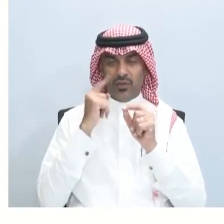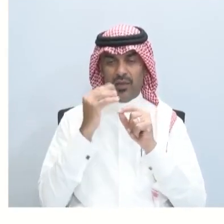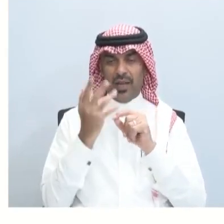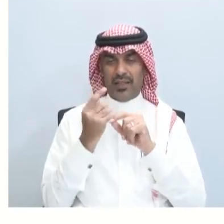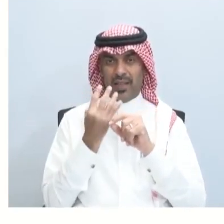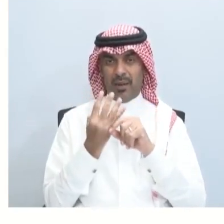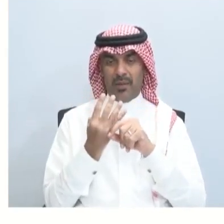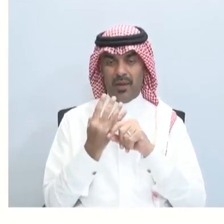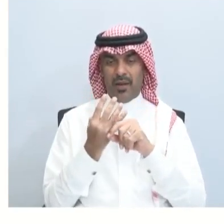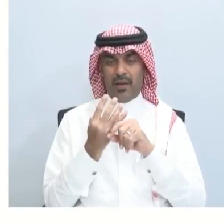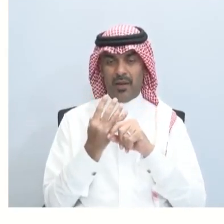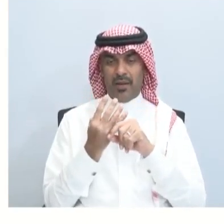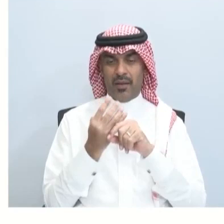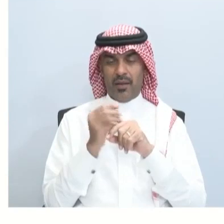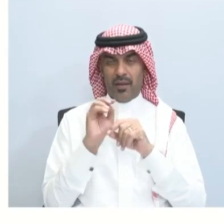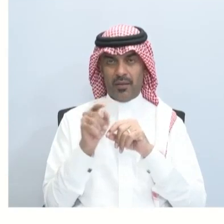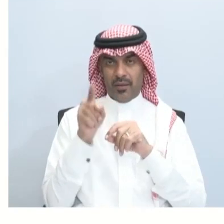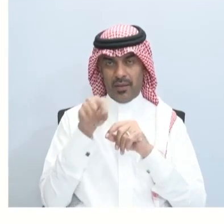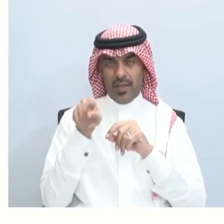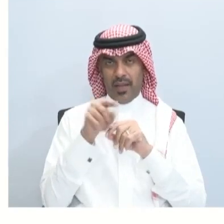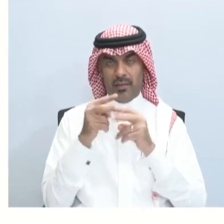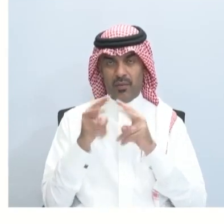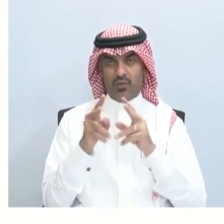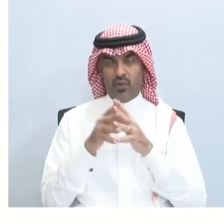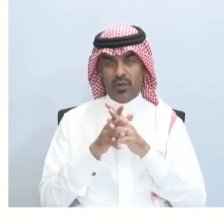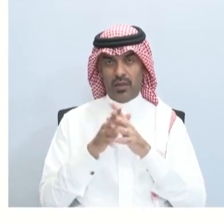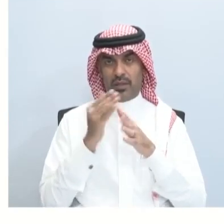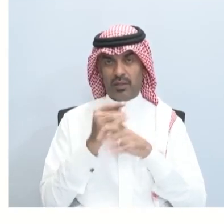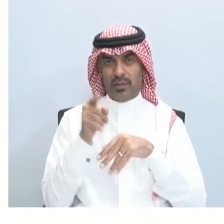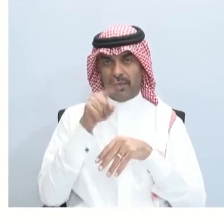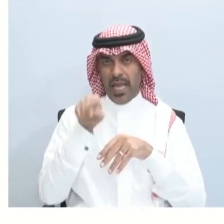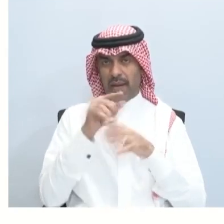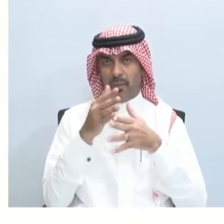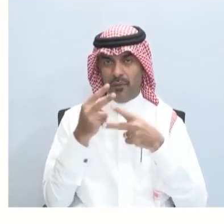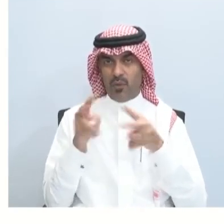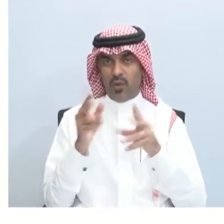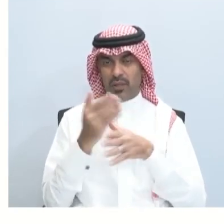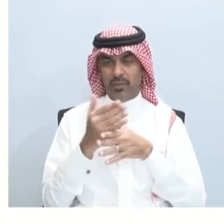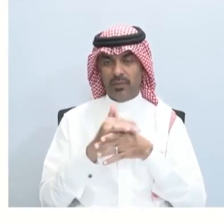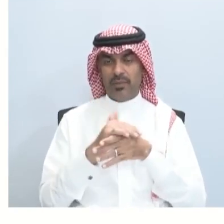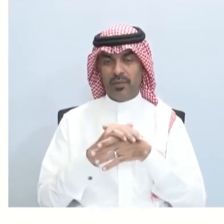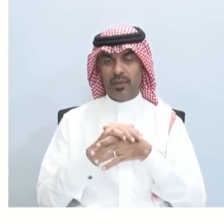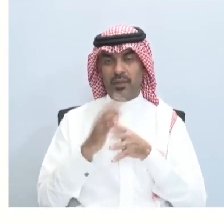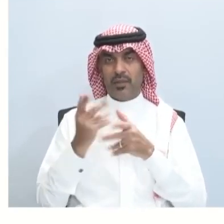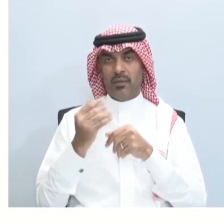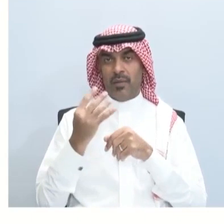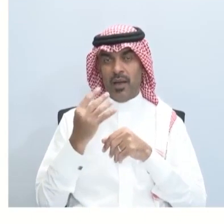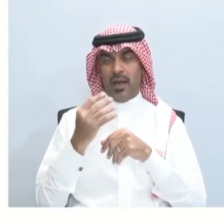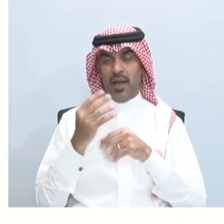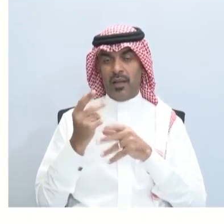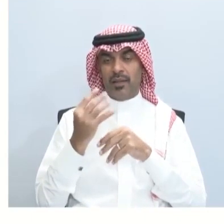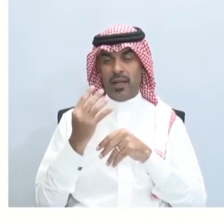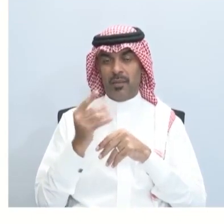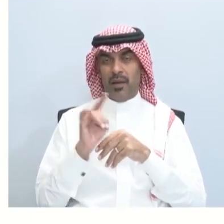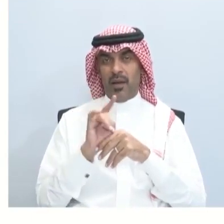اربعه نضع دائره مفتوحه لماذا نضع دائره مفتوحه نعم لان العدد اربعه ليس من ضمن